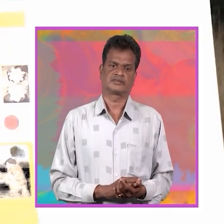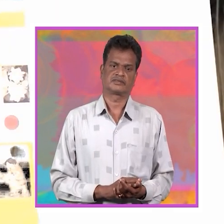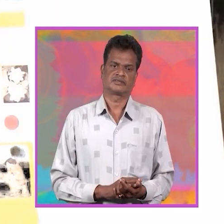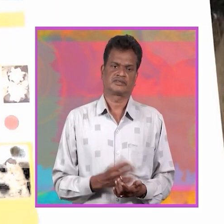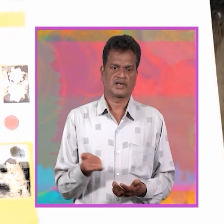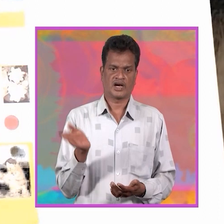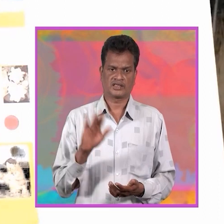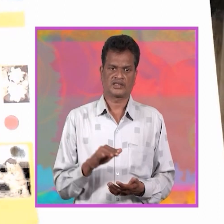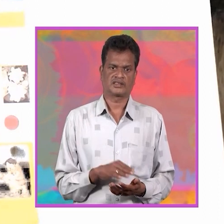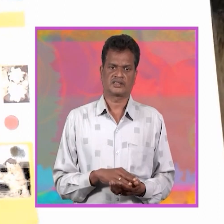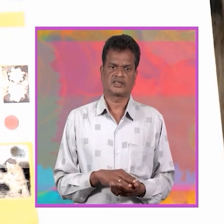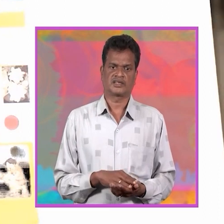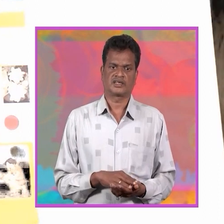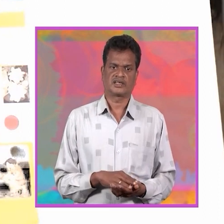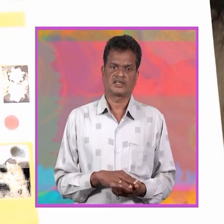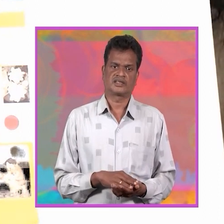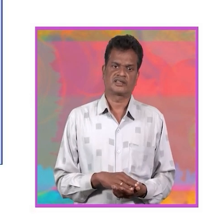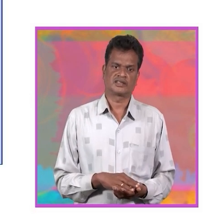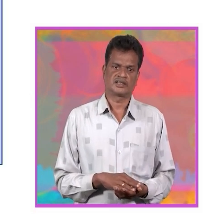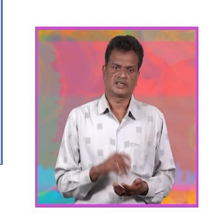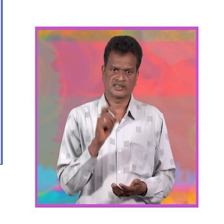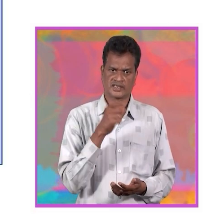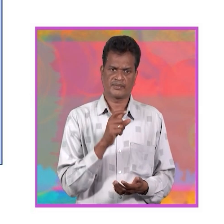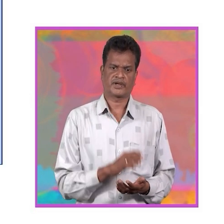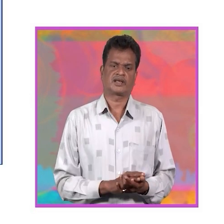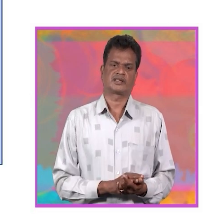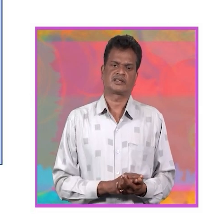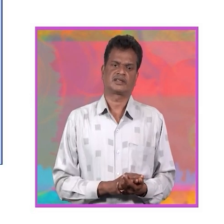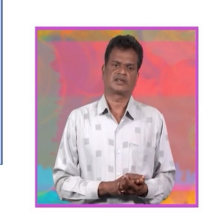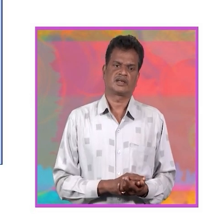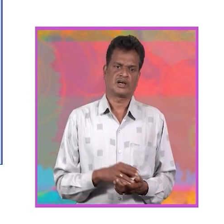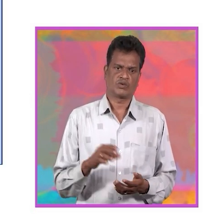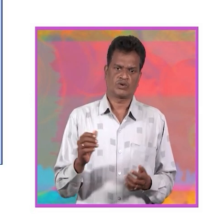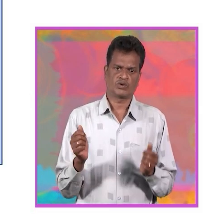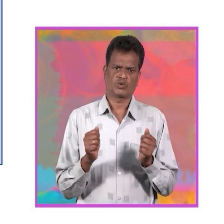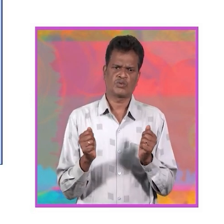அதுக்கடுத்து சினைப்பெயர். சினைப்பெயர்னா ஒரு முழுமையான பொருள்.